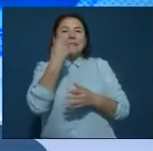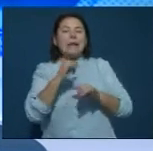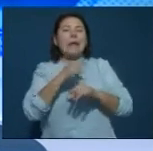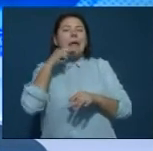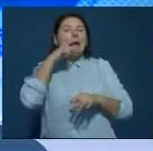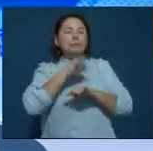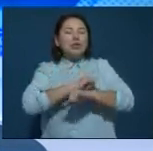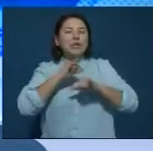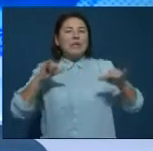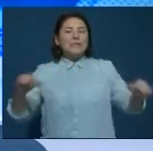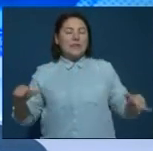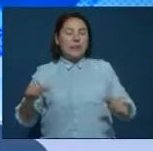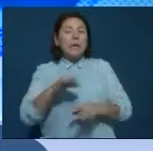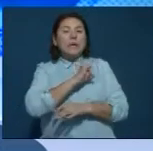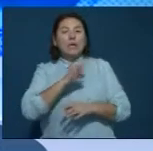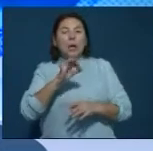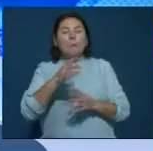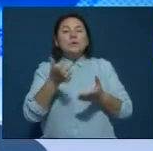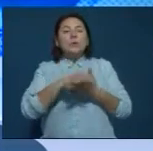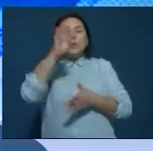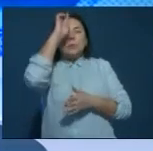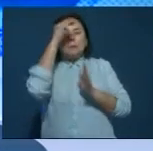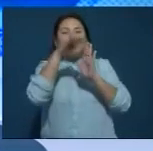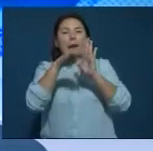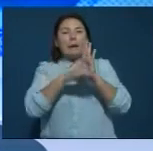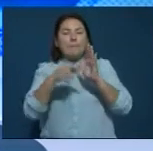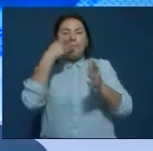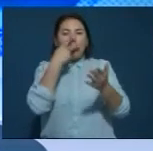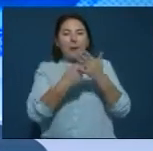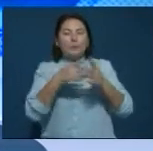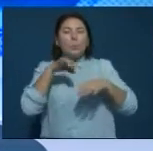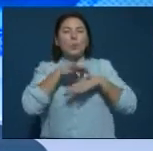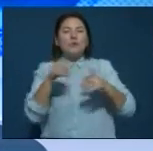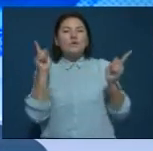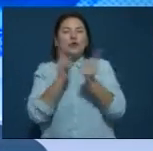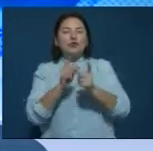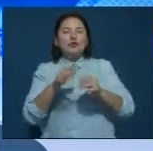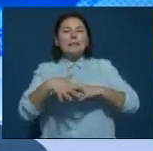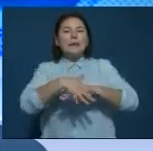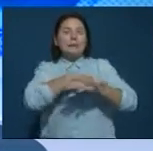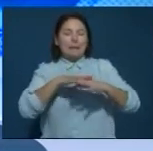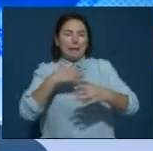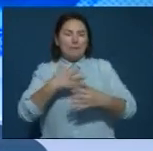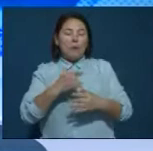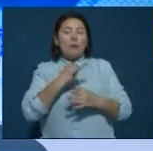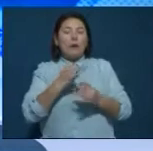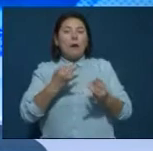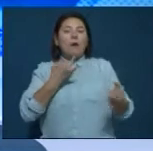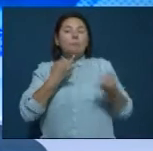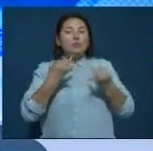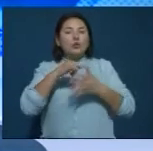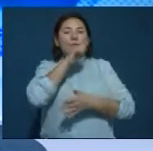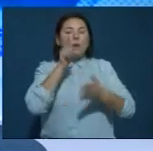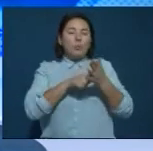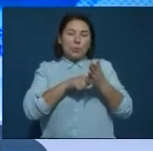силы и выполнением государственных программ наряду с этим аким области провел встречи с населением с активом района обсуждены все актуальные